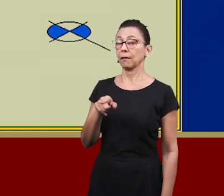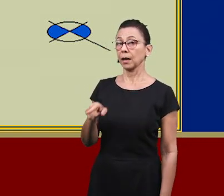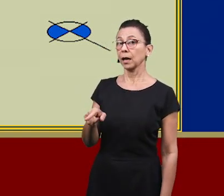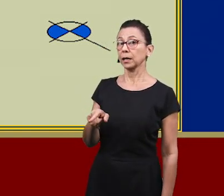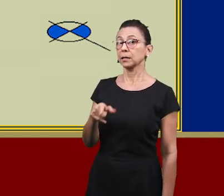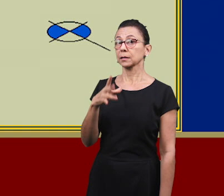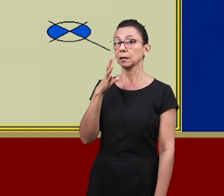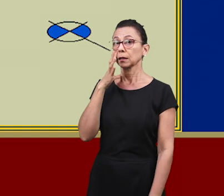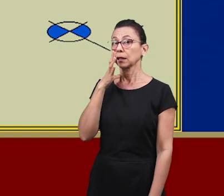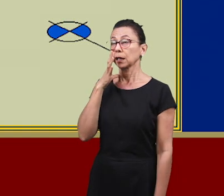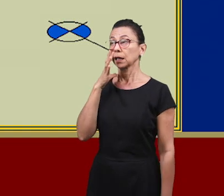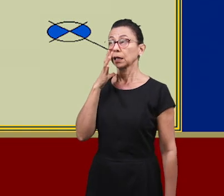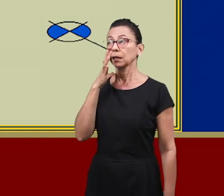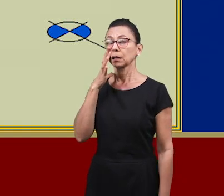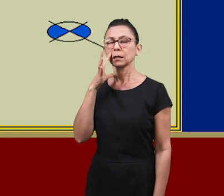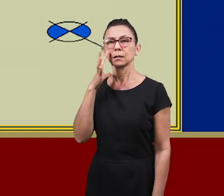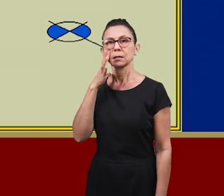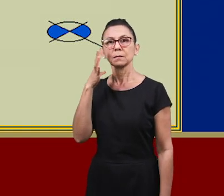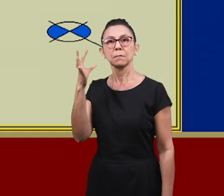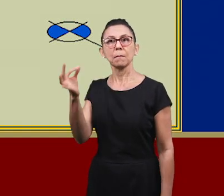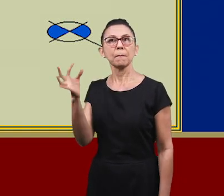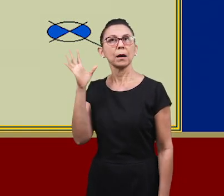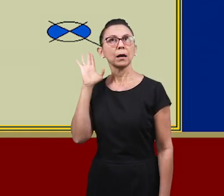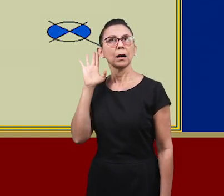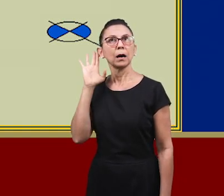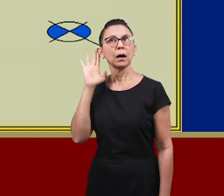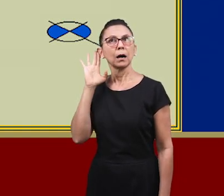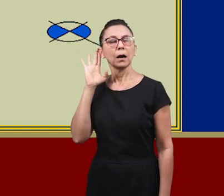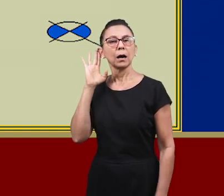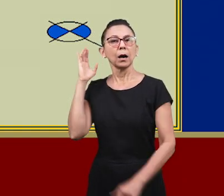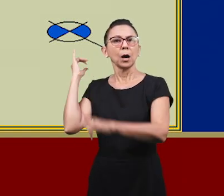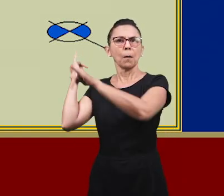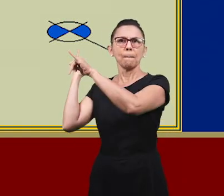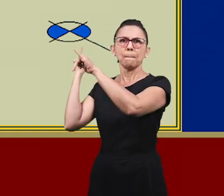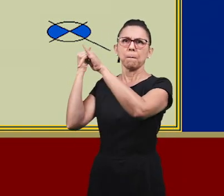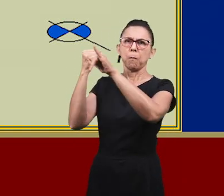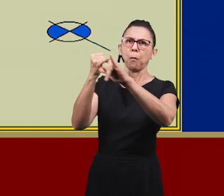étaient attentives au son de la trompette.